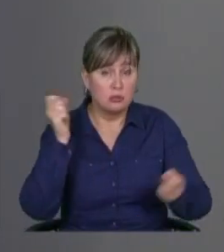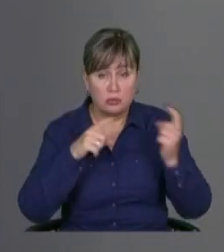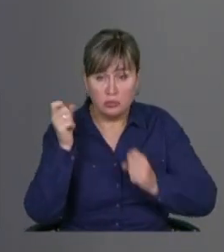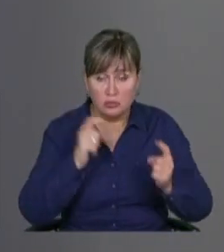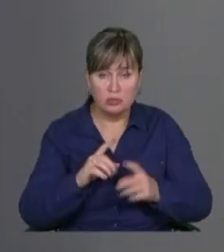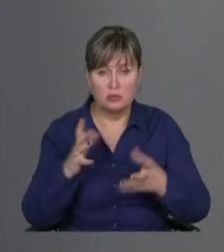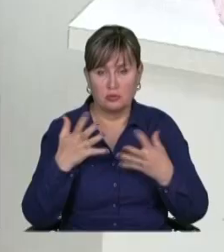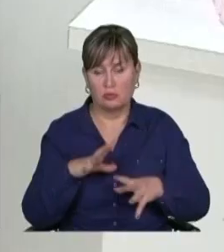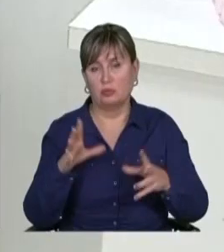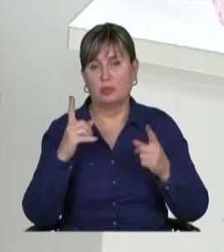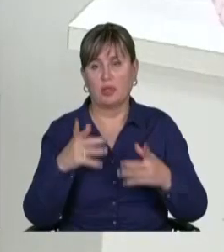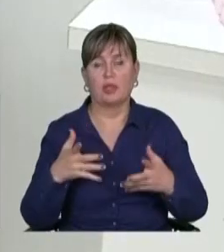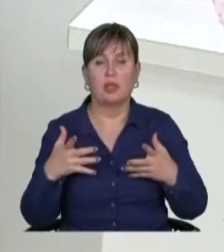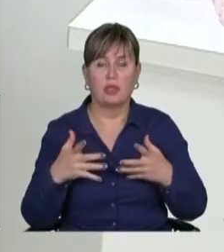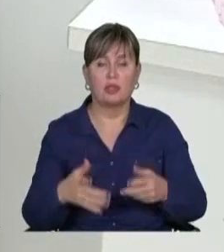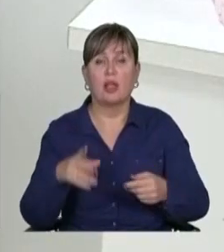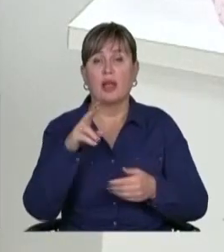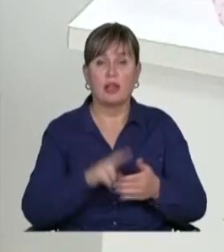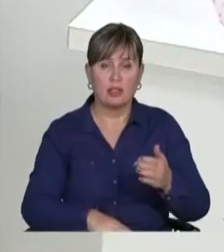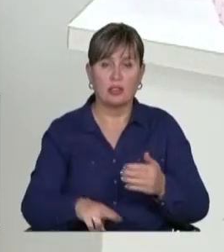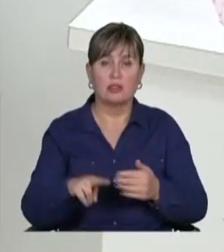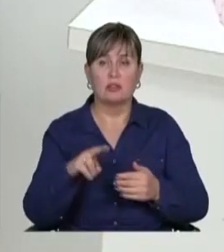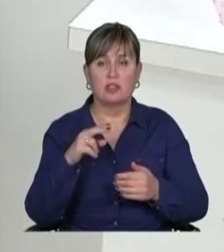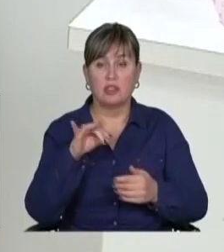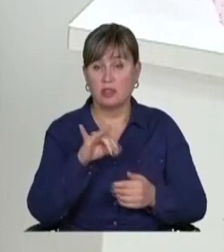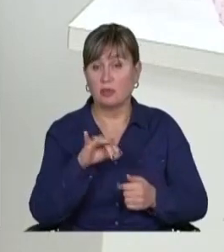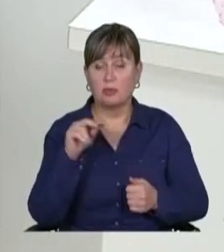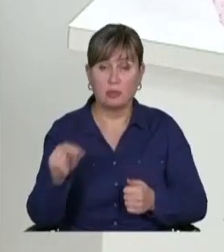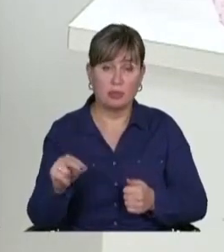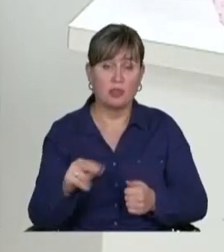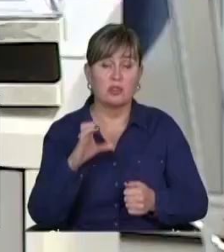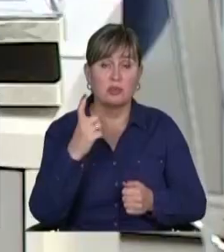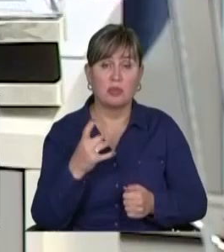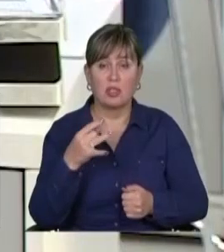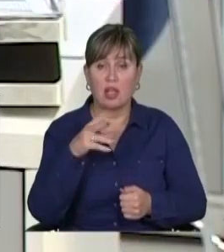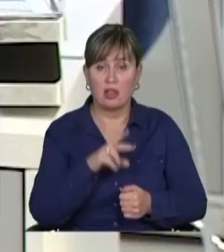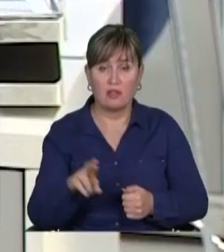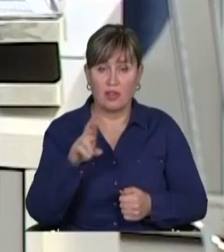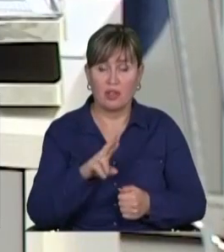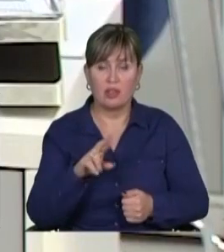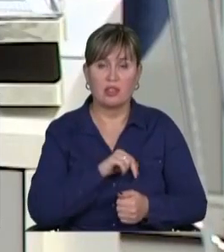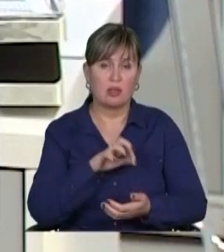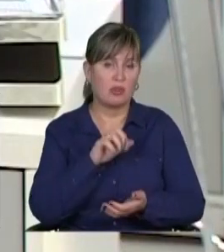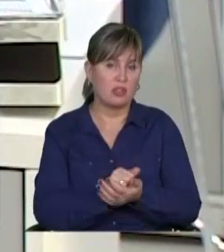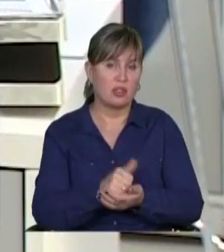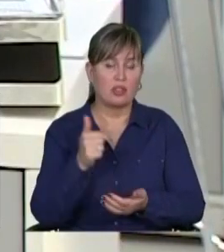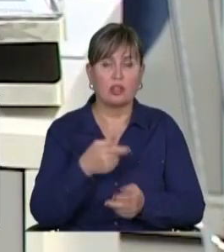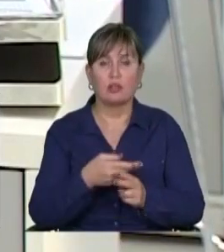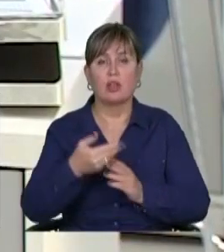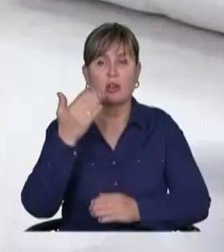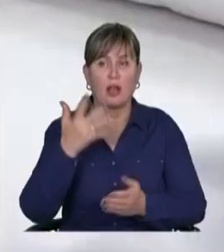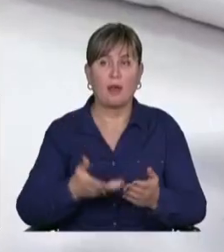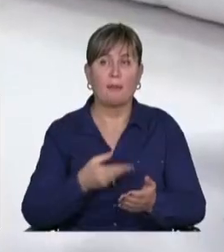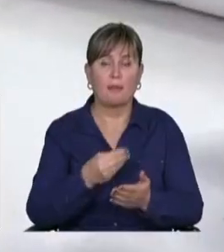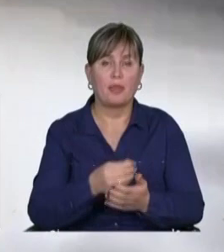принципе, стало на свои места. Регистрироваться в качестве индивидуального предпринимателя с 1 января обязаны самозанятые граждане, которые ранее